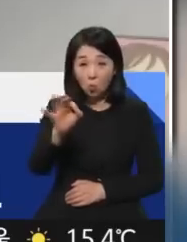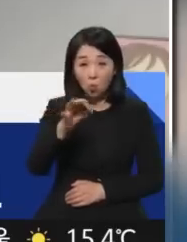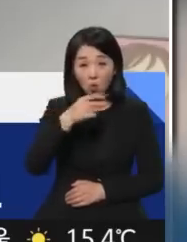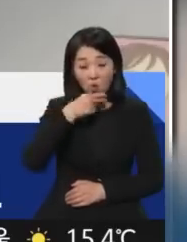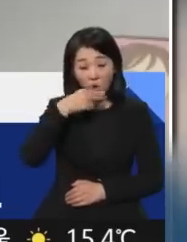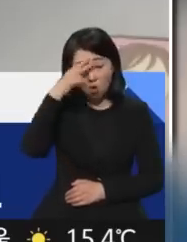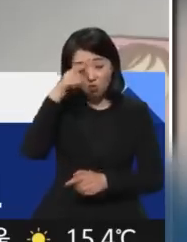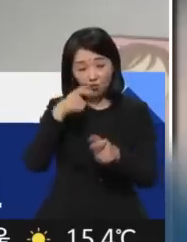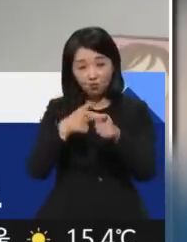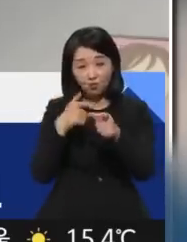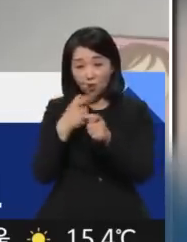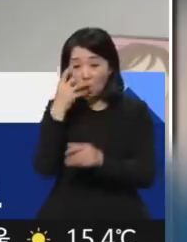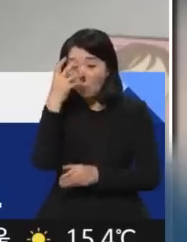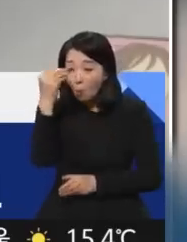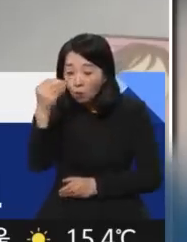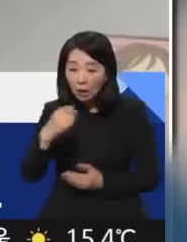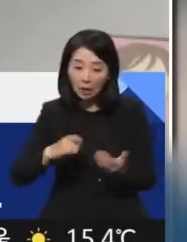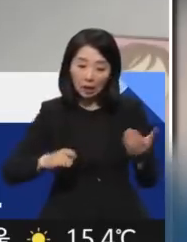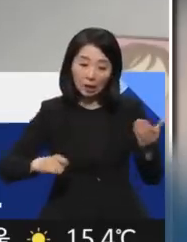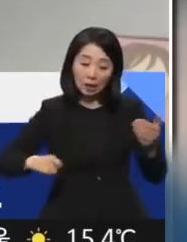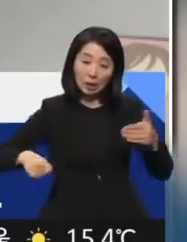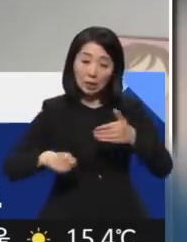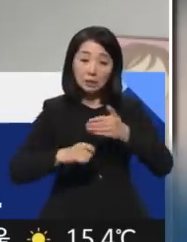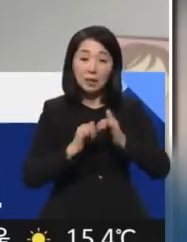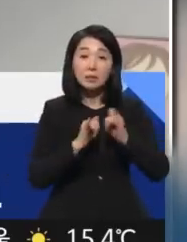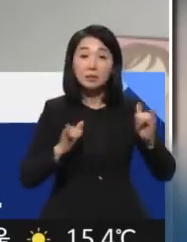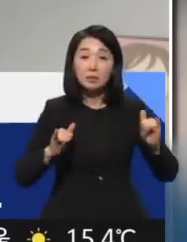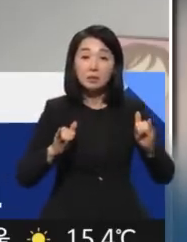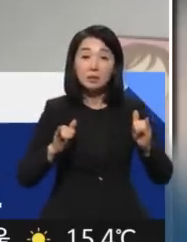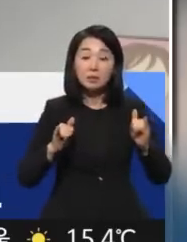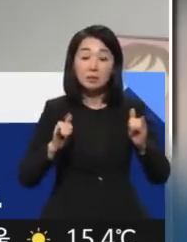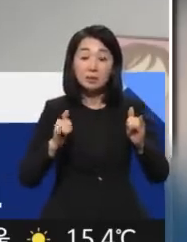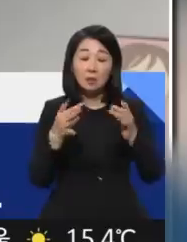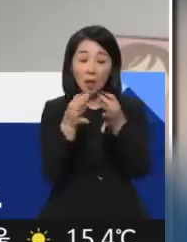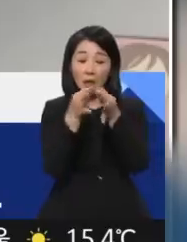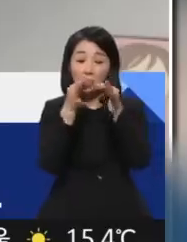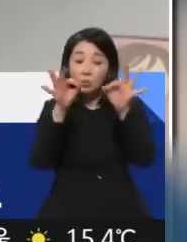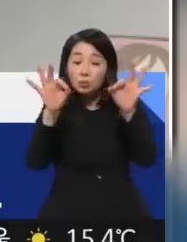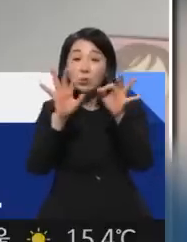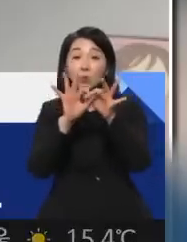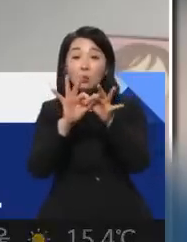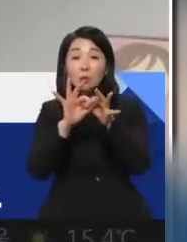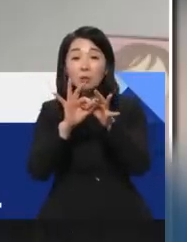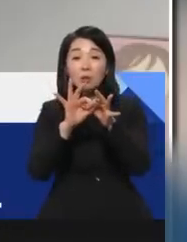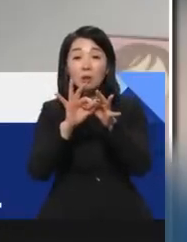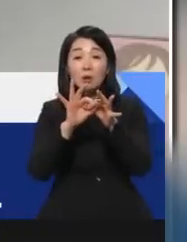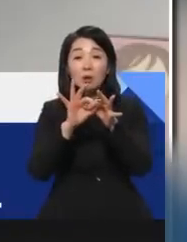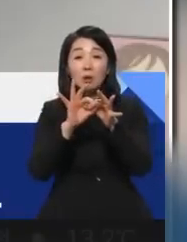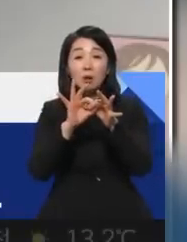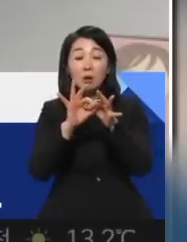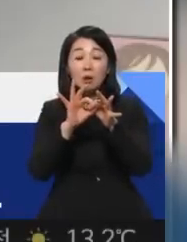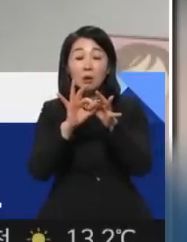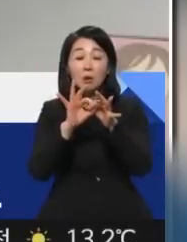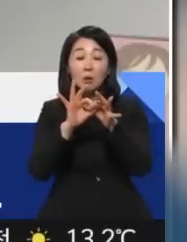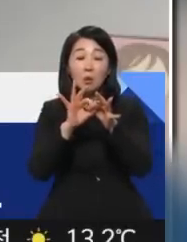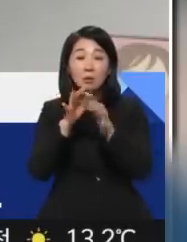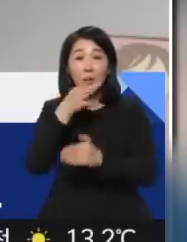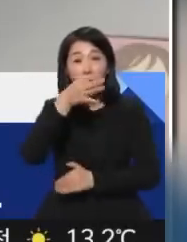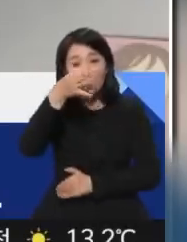첼리스트가 비록 트윗이긴 하지만 트윗을 통해서 이제 세상 밖으로 목소리를 내기